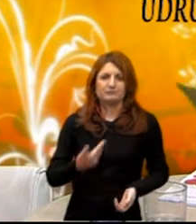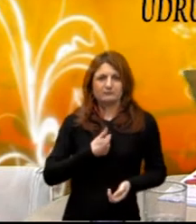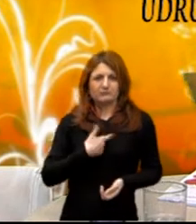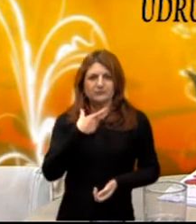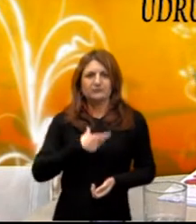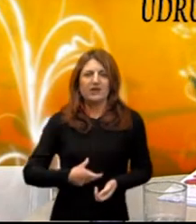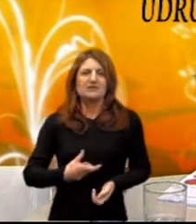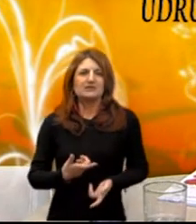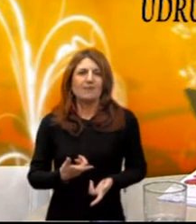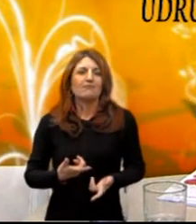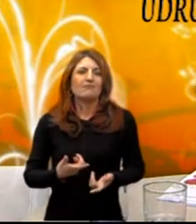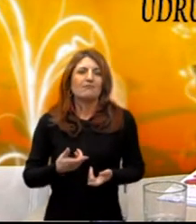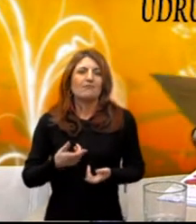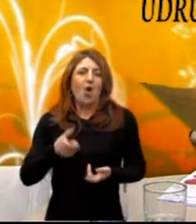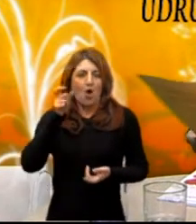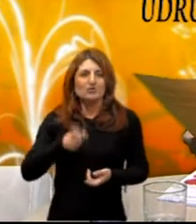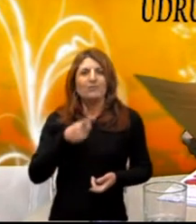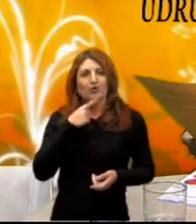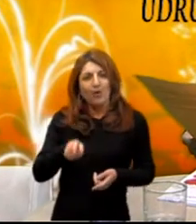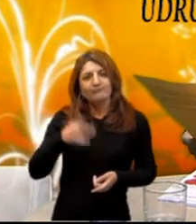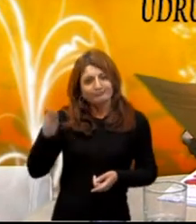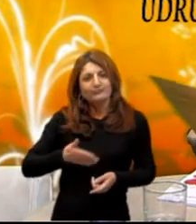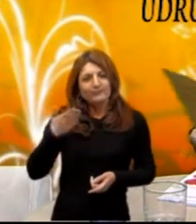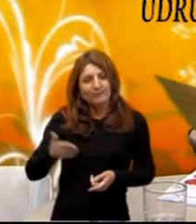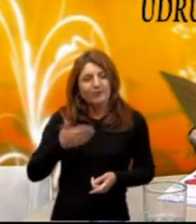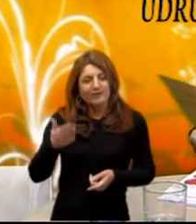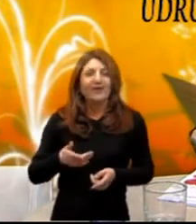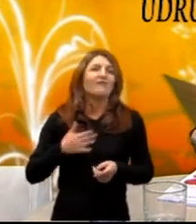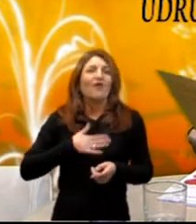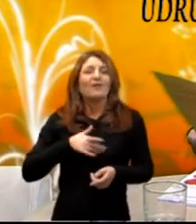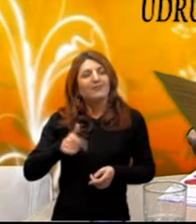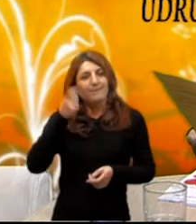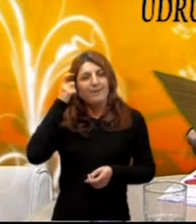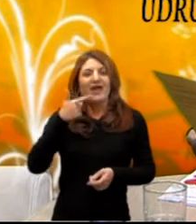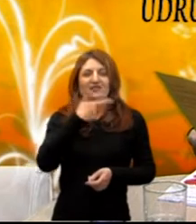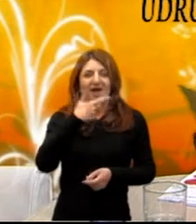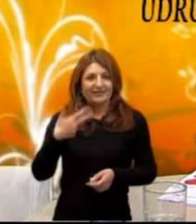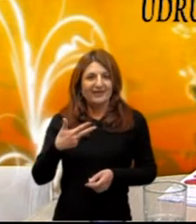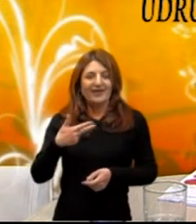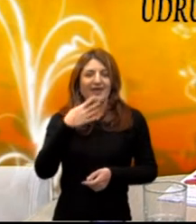repeticija jest mater studiorum i dalje reći da je to broj telefona 2, 3